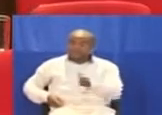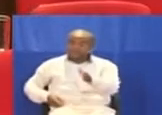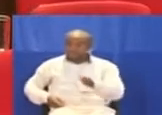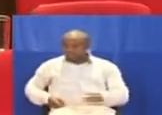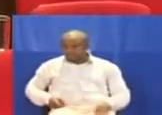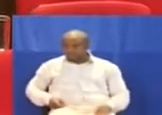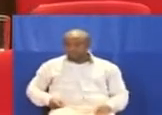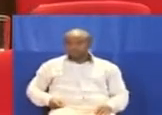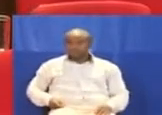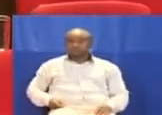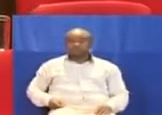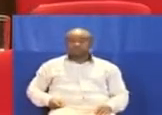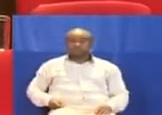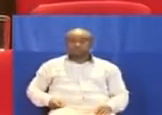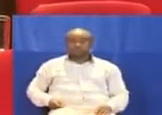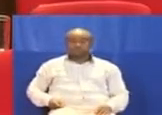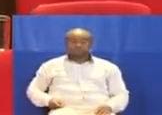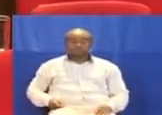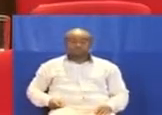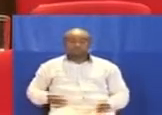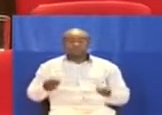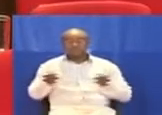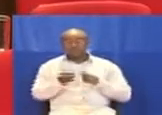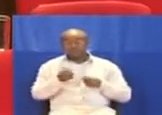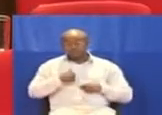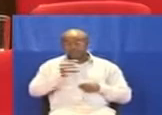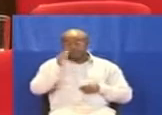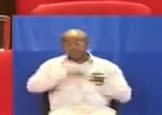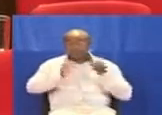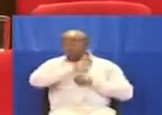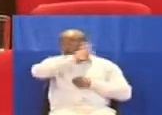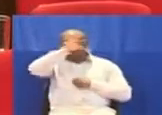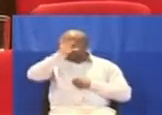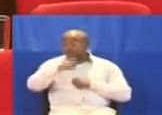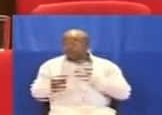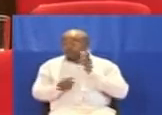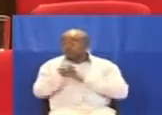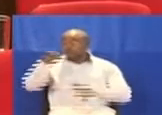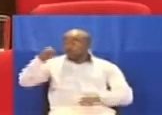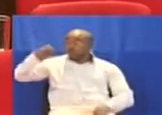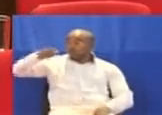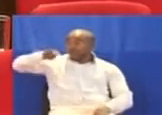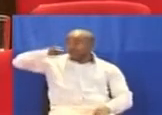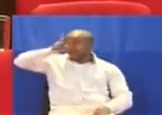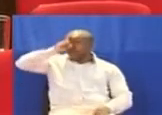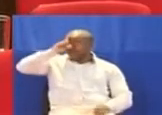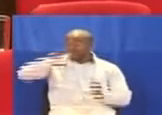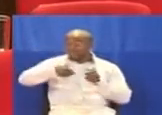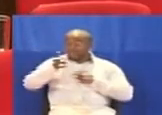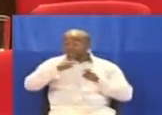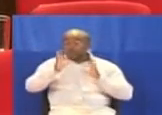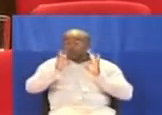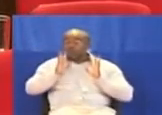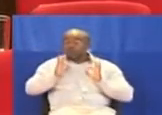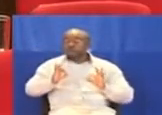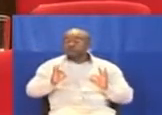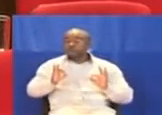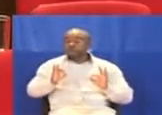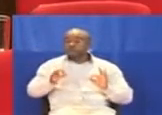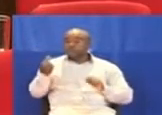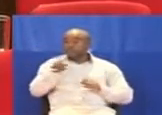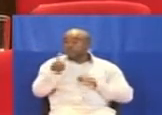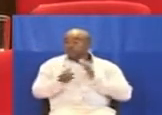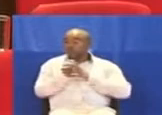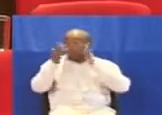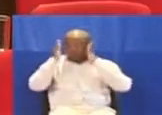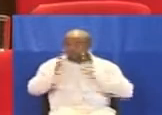namna pekee nimetambua michango yote alijua likali, lakini mchango mzuri kabisa na kipekee wa Mheshimiwa